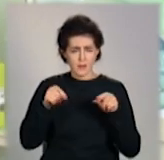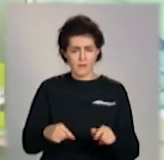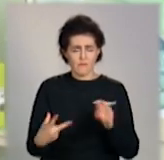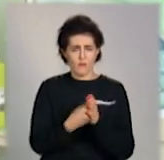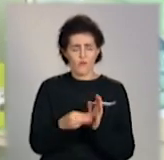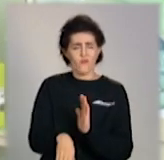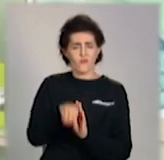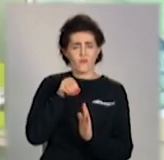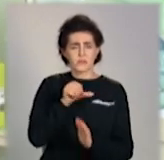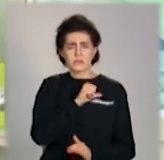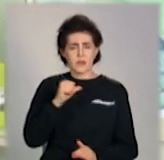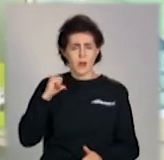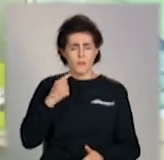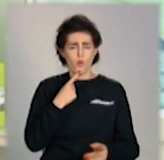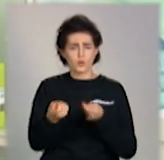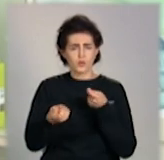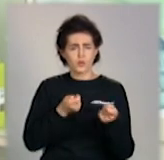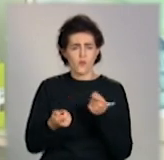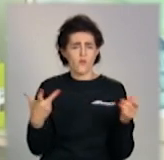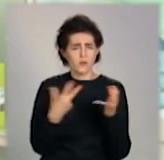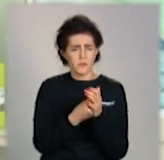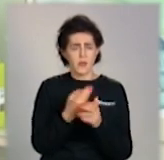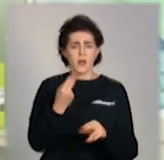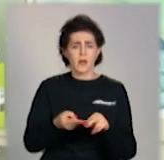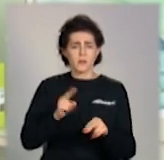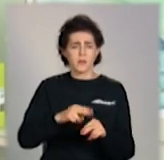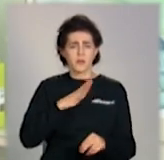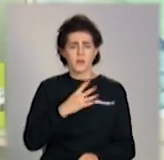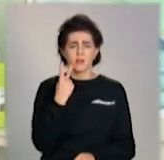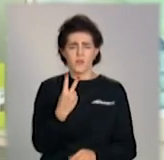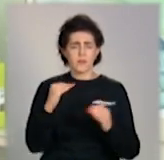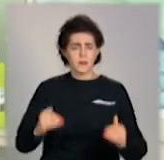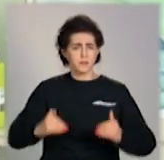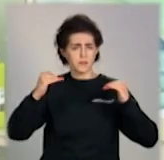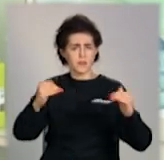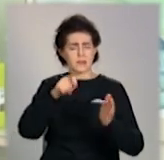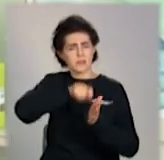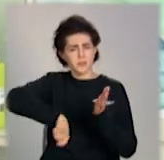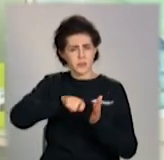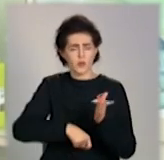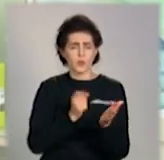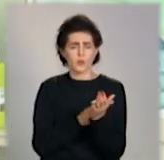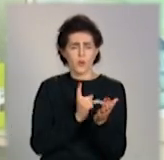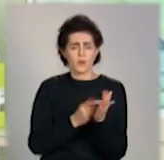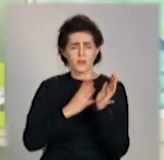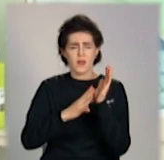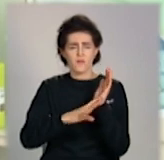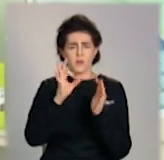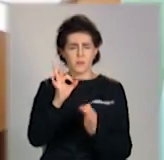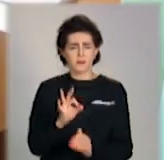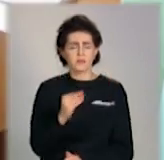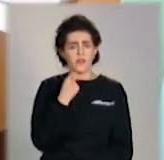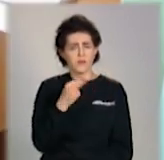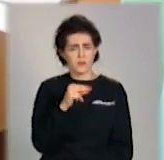как одна из безопасных вакцин, которая прошла два этапа испытаний, которая доказала порядка 90%